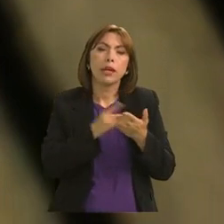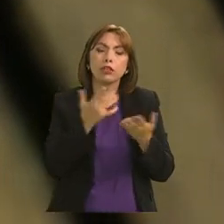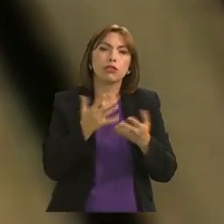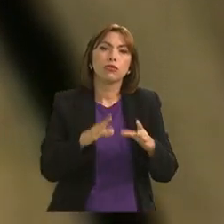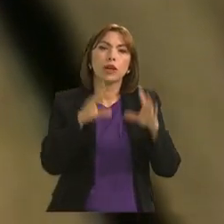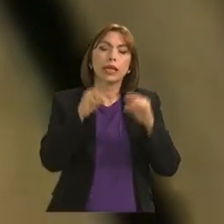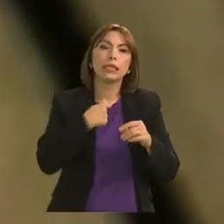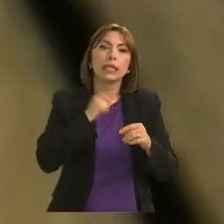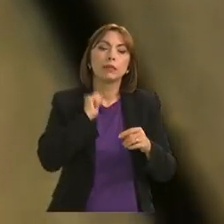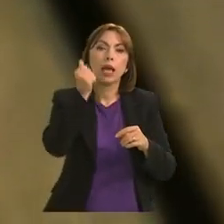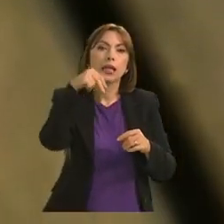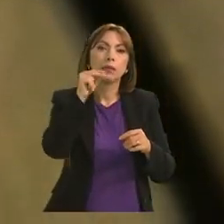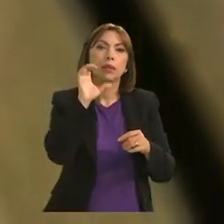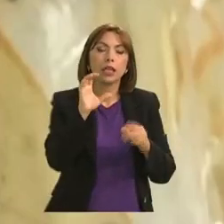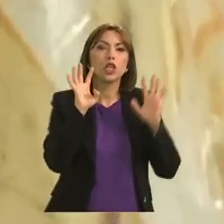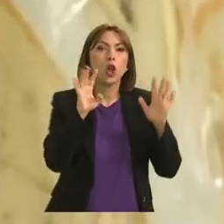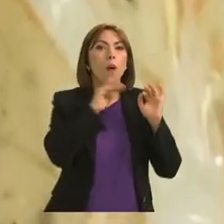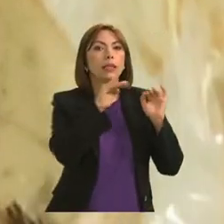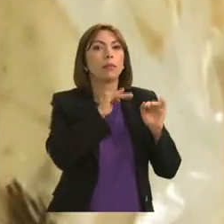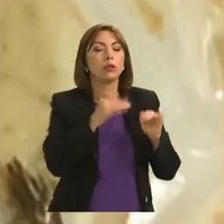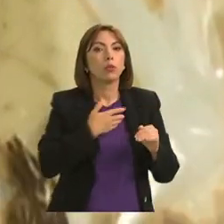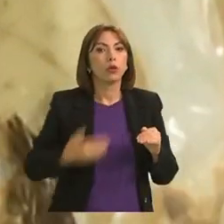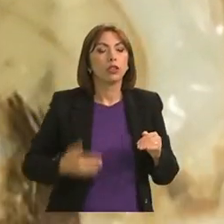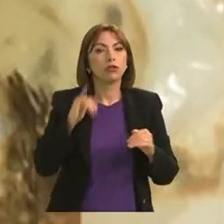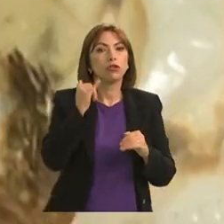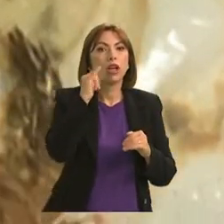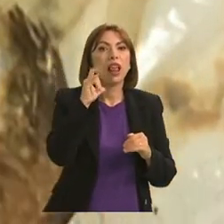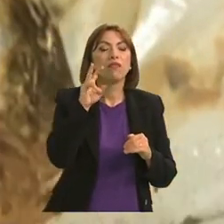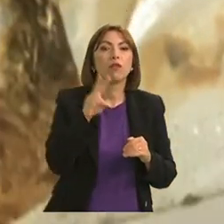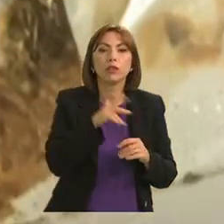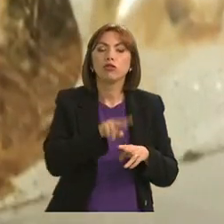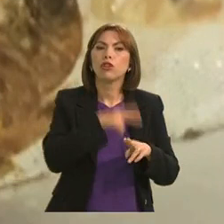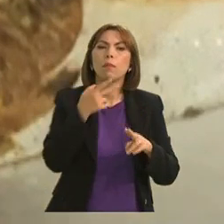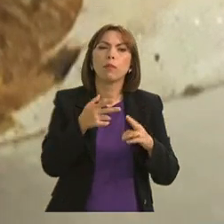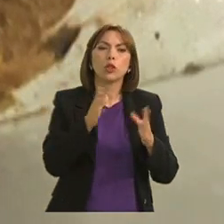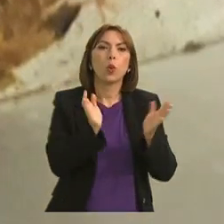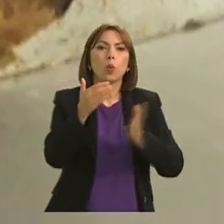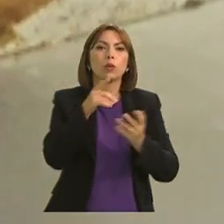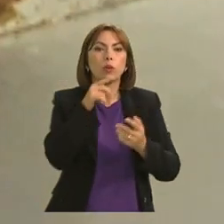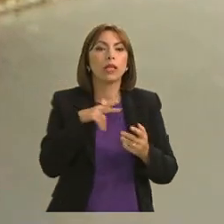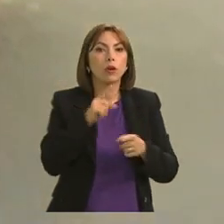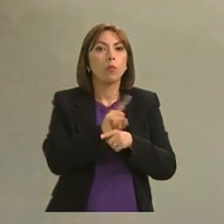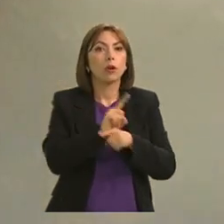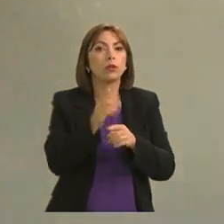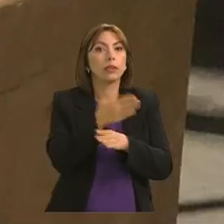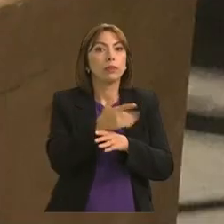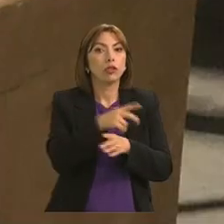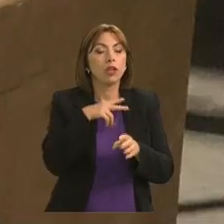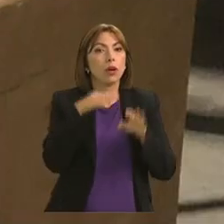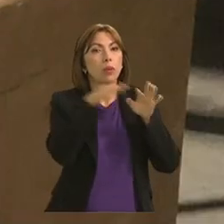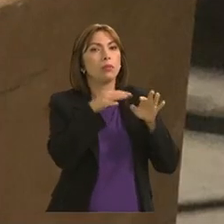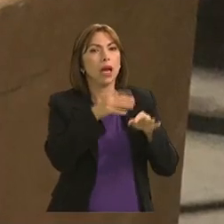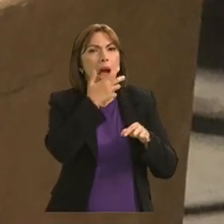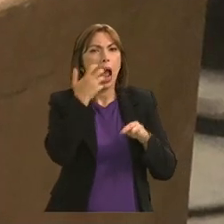găsit inspectorii ANPC în 9 depozite din București și din Ilfov. Cele mai multe dintre cutiile în care se aflau produsele din pește erau ținute în